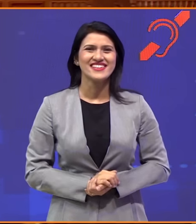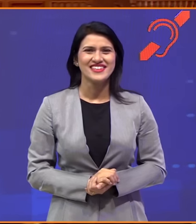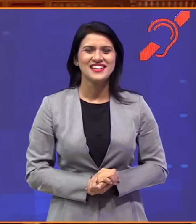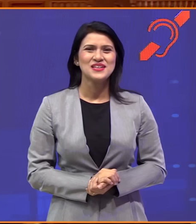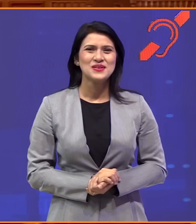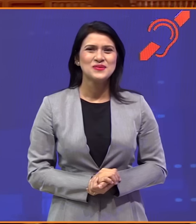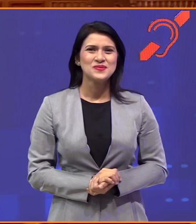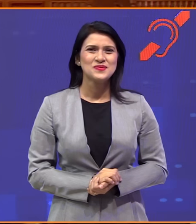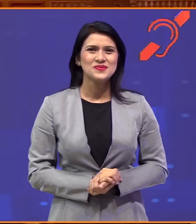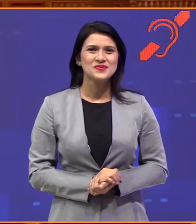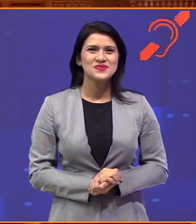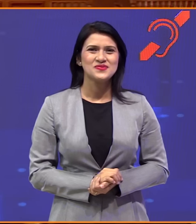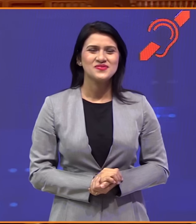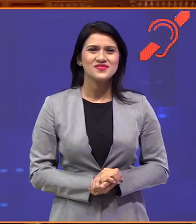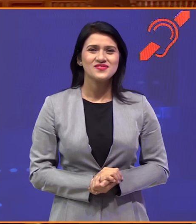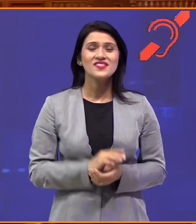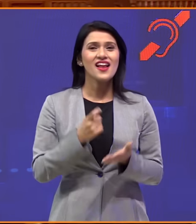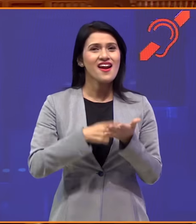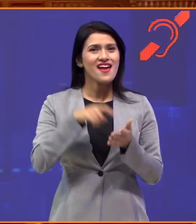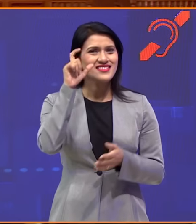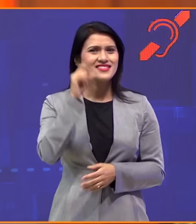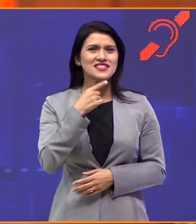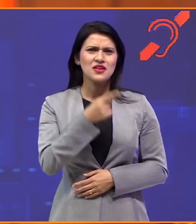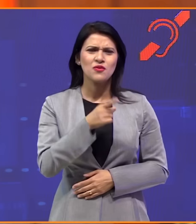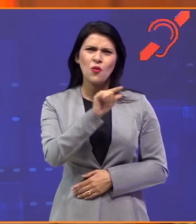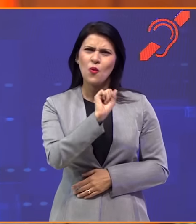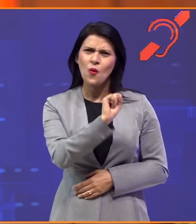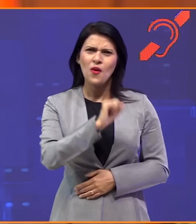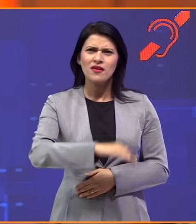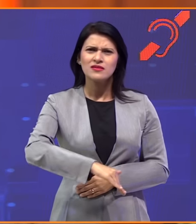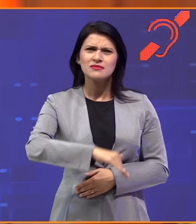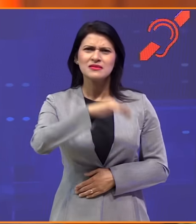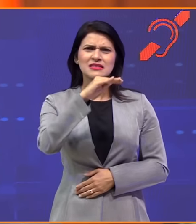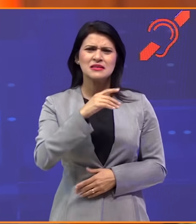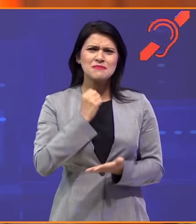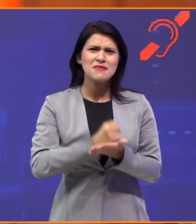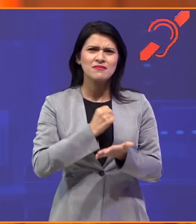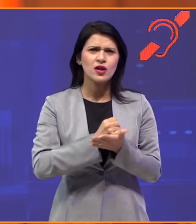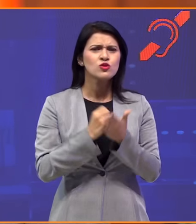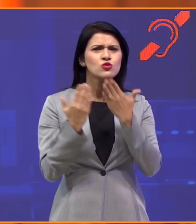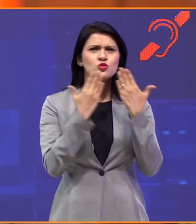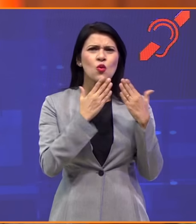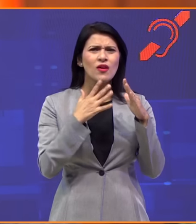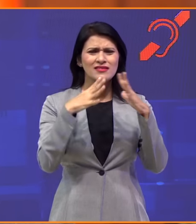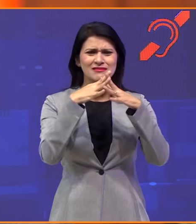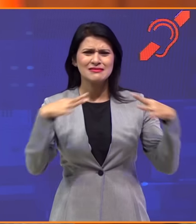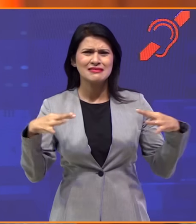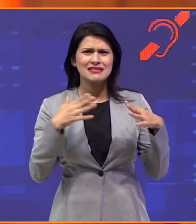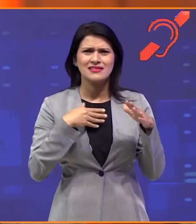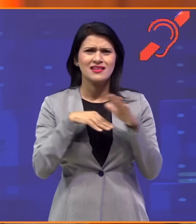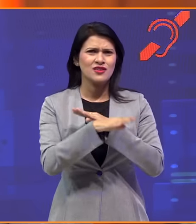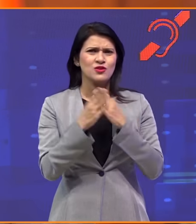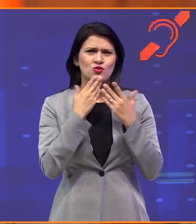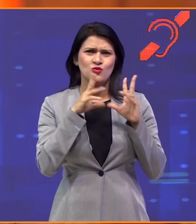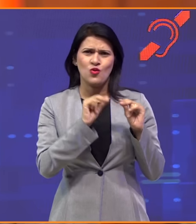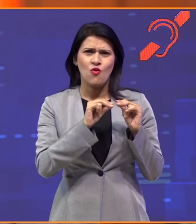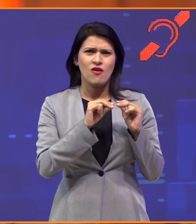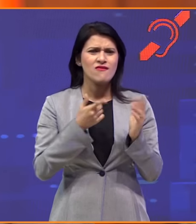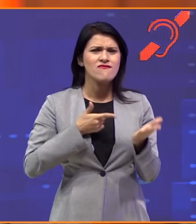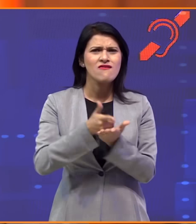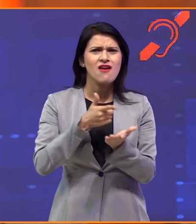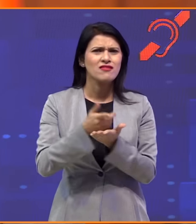है मनोज जी बचपन से जिद्द थी झोपड़ी वाले स्कूल में नहीं पढ़ूंगा गांव में नहीं रहूंगा जिद